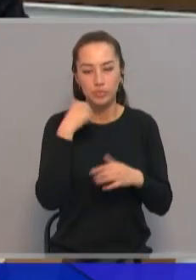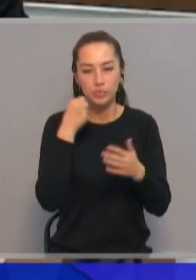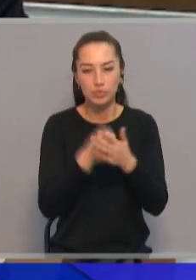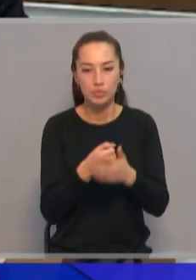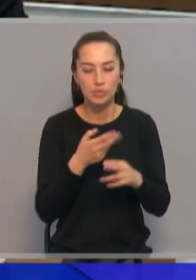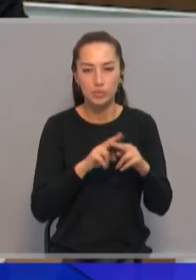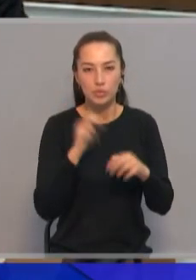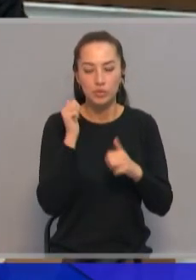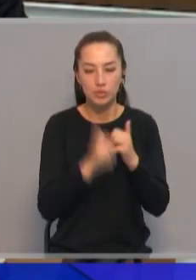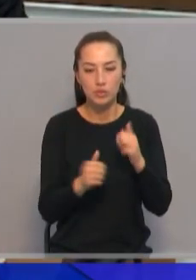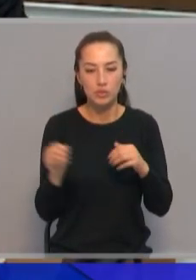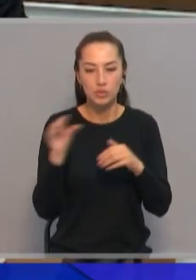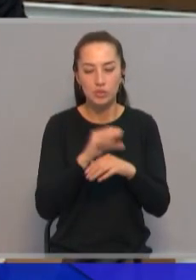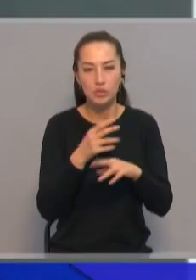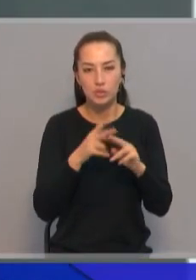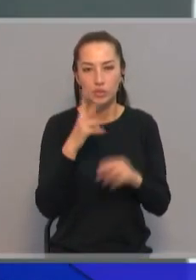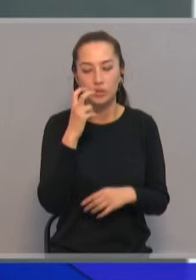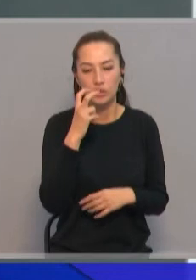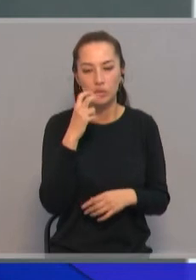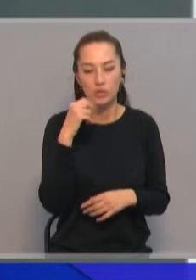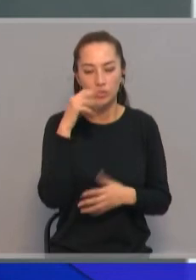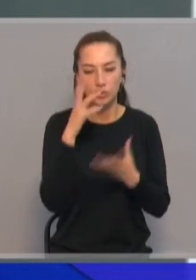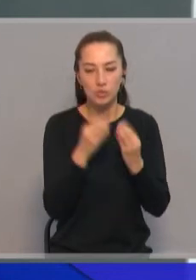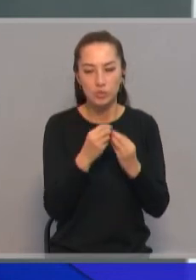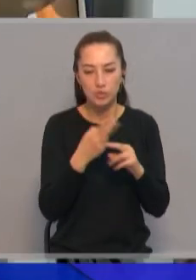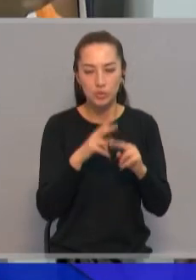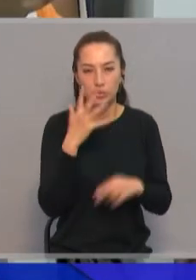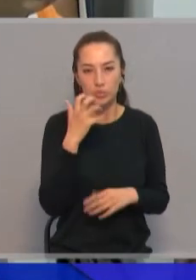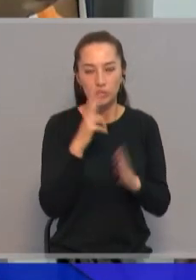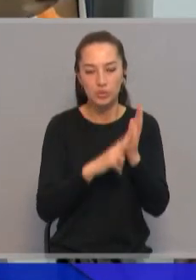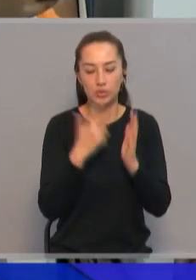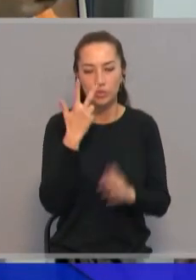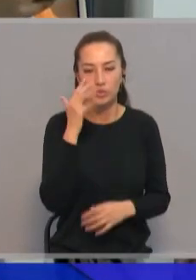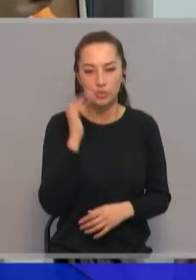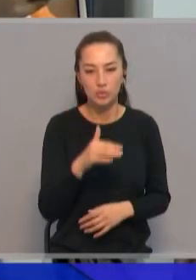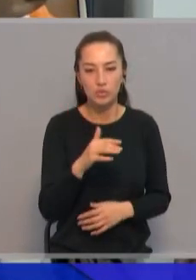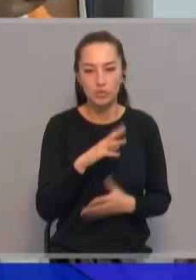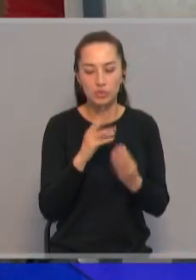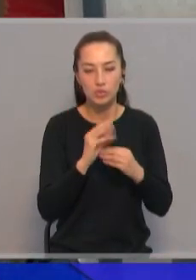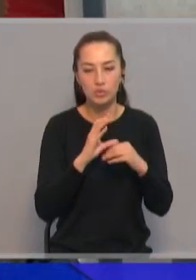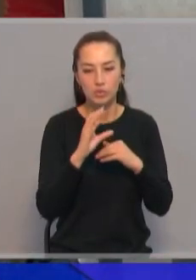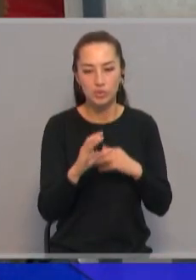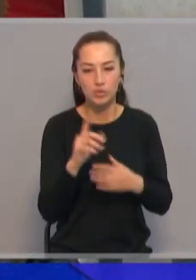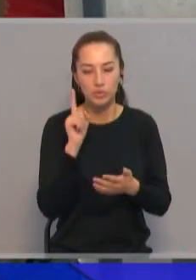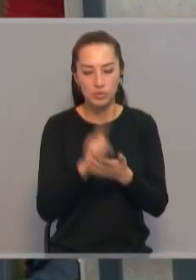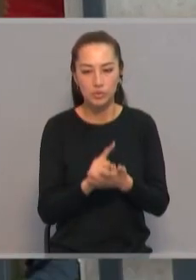әрбір салымшысы шотында 200 айлық есептік көрсеткіш немесе 583 400 теңге тең қаражат жинау